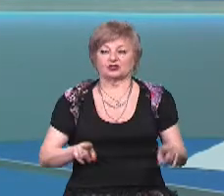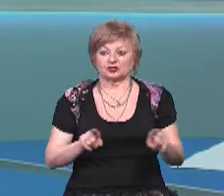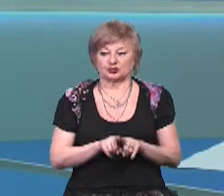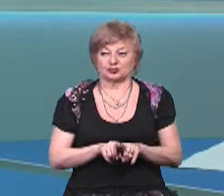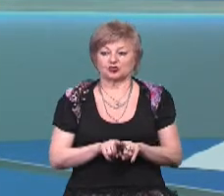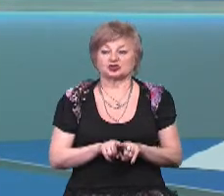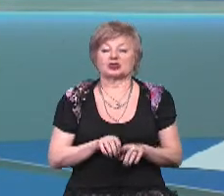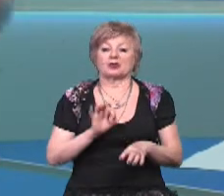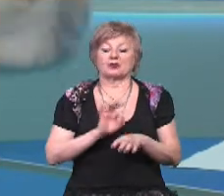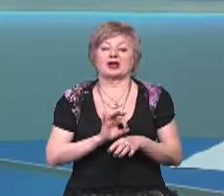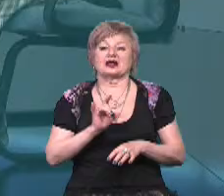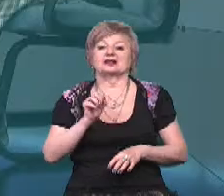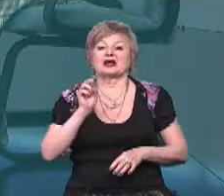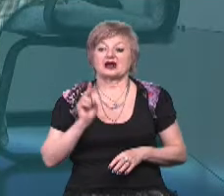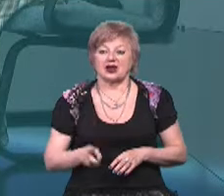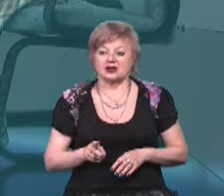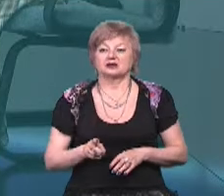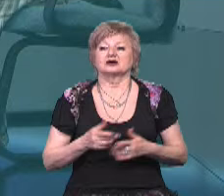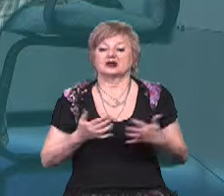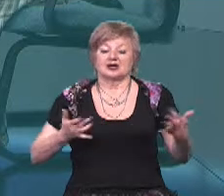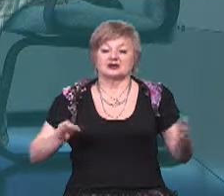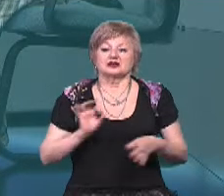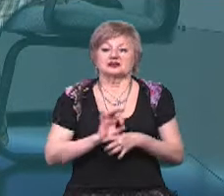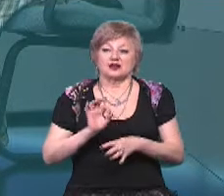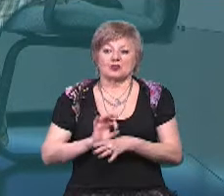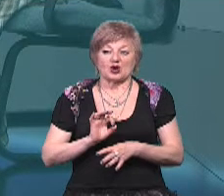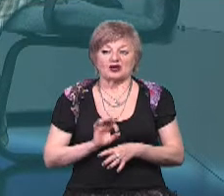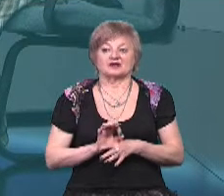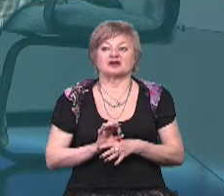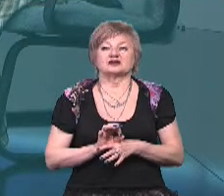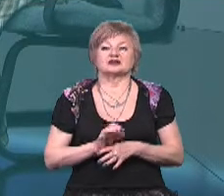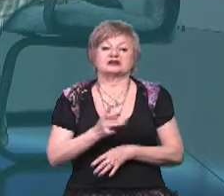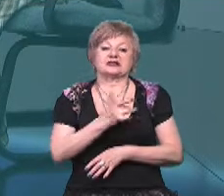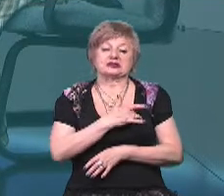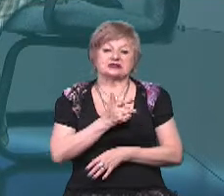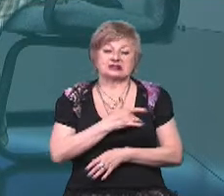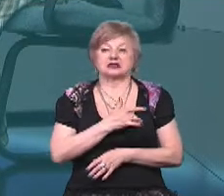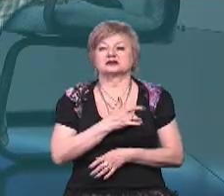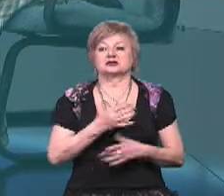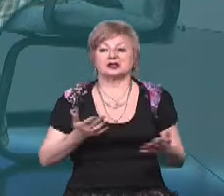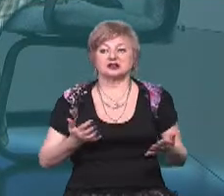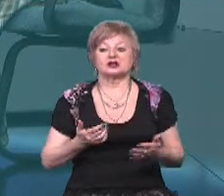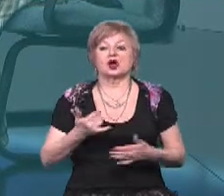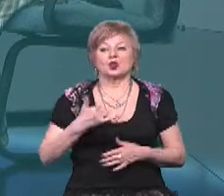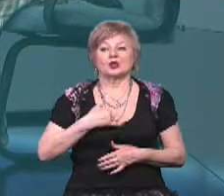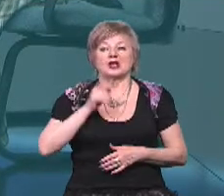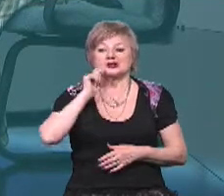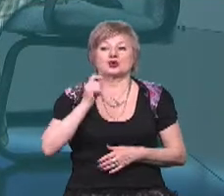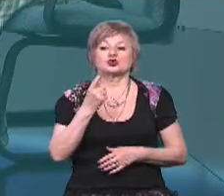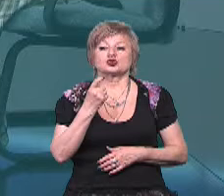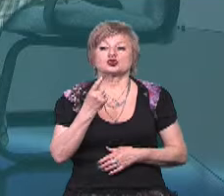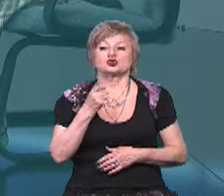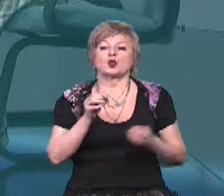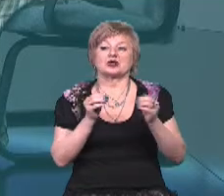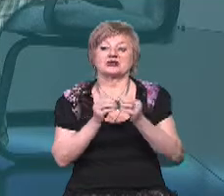і онкозахворювань, і обструктивних захворювань легень, і кардіоваскулярного ризику. І у нас на Україні